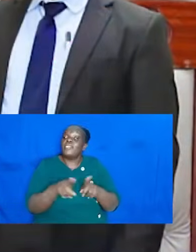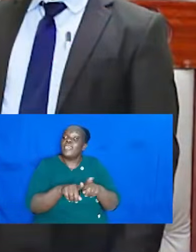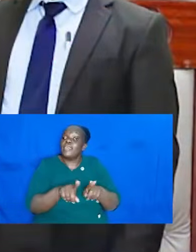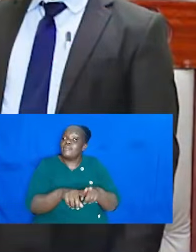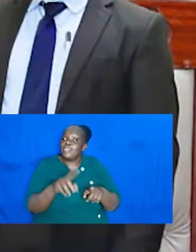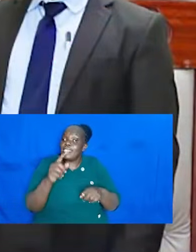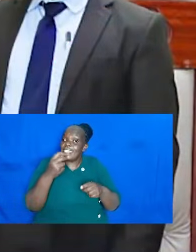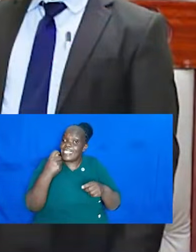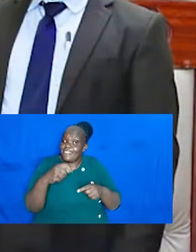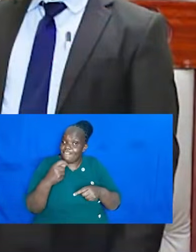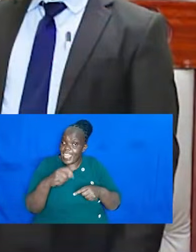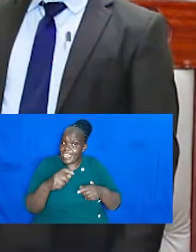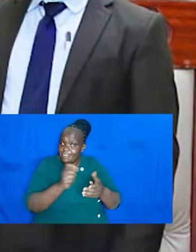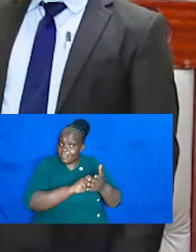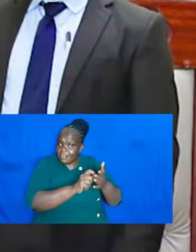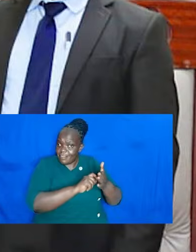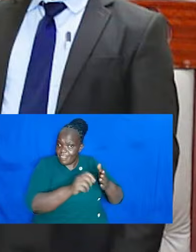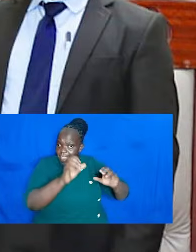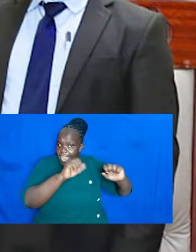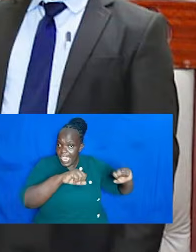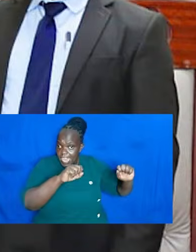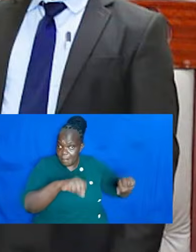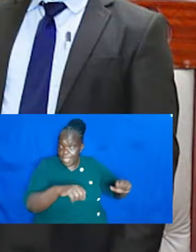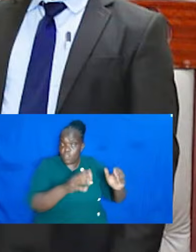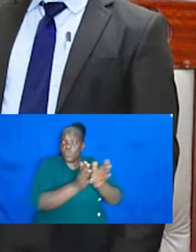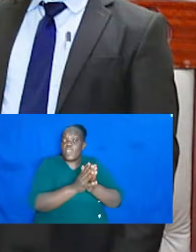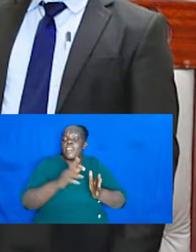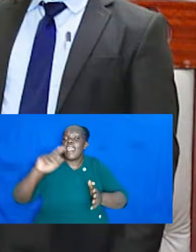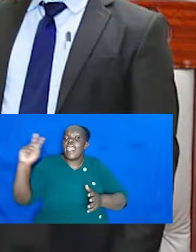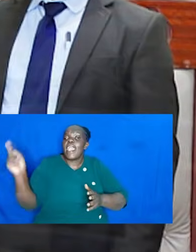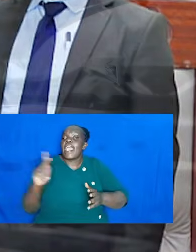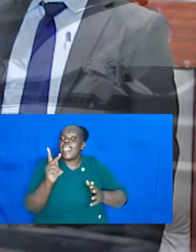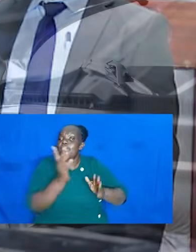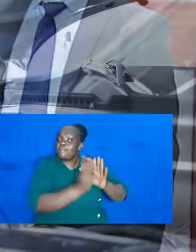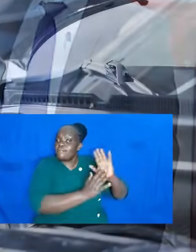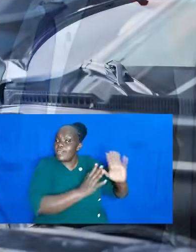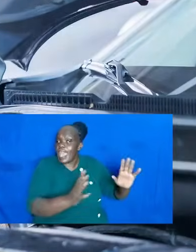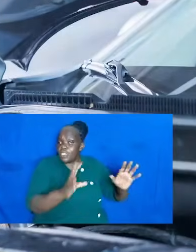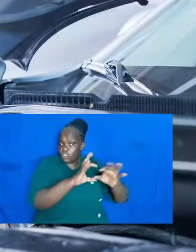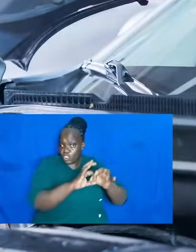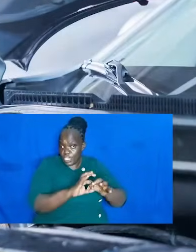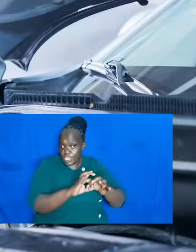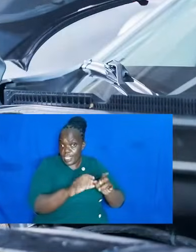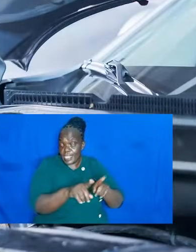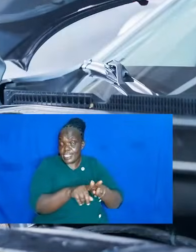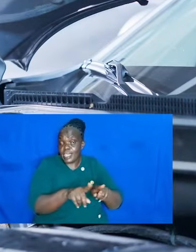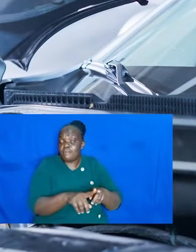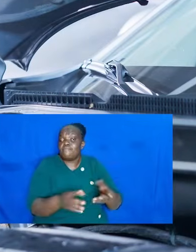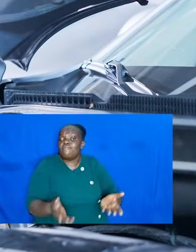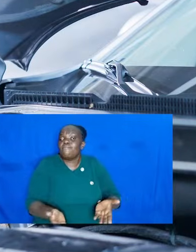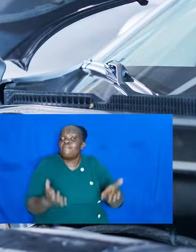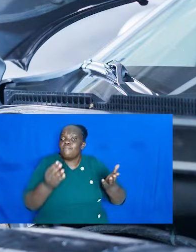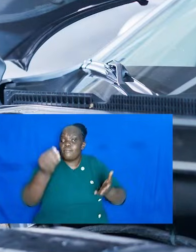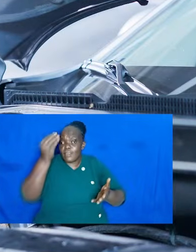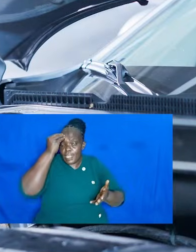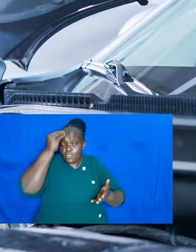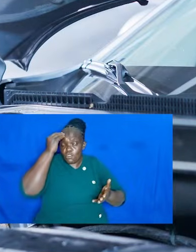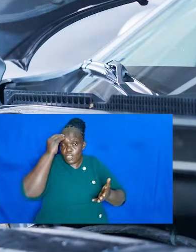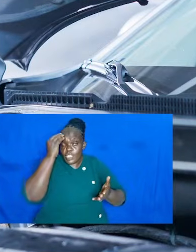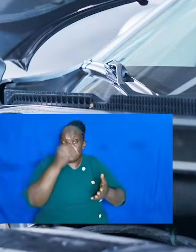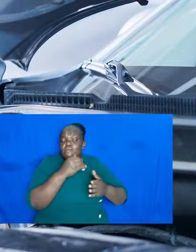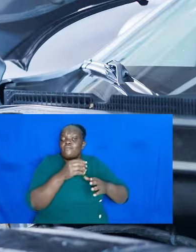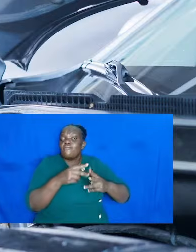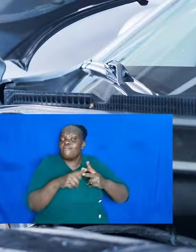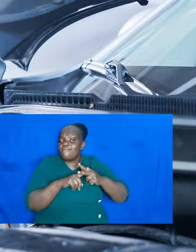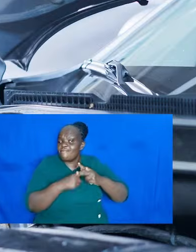Idara ya TVET imetia saini makubaliano na Kenya Motors Repairs Association ili kuimarisha mafunzo ya ufundi